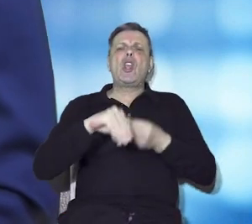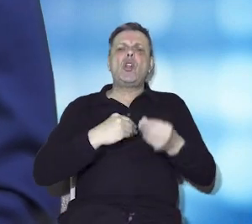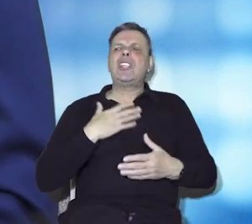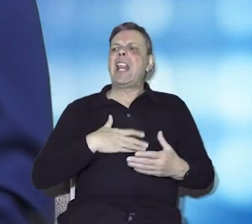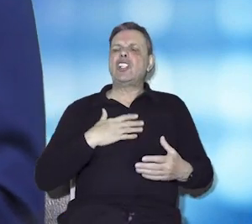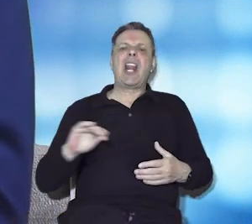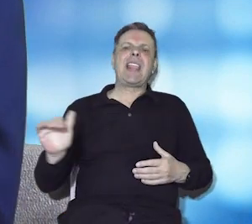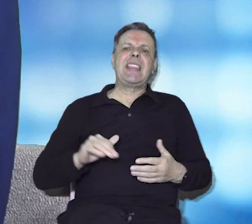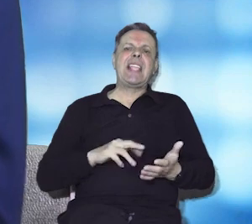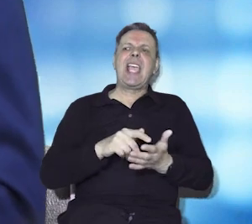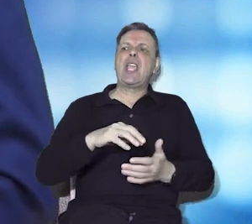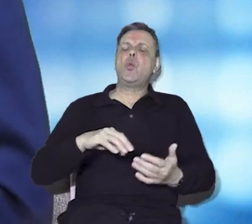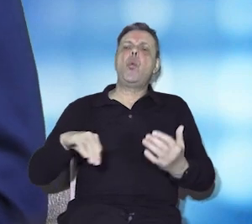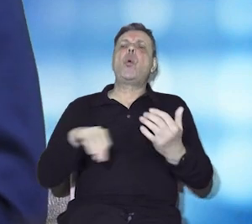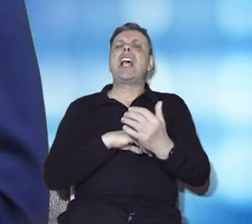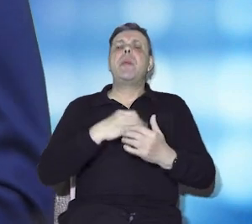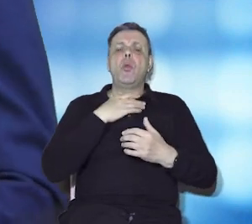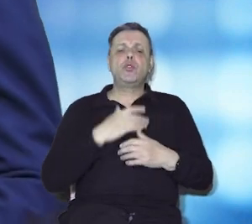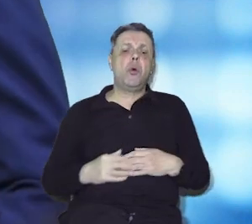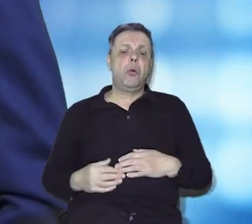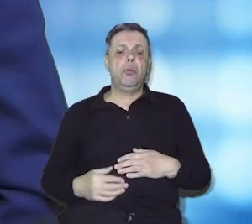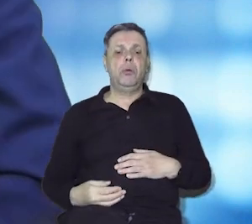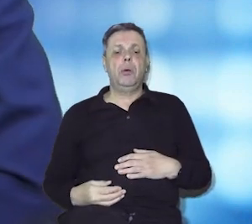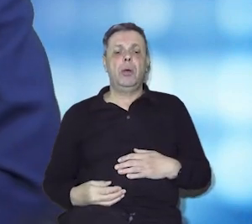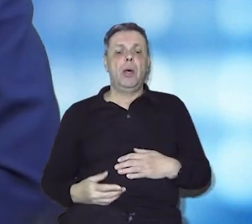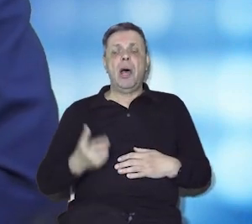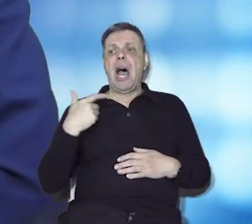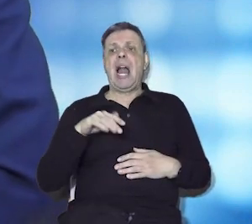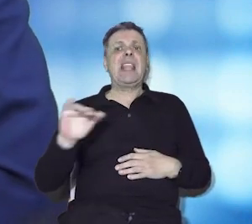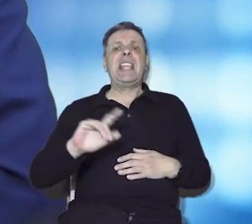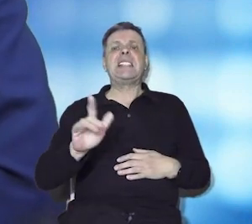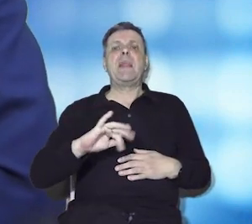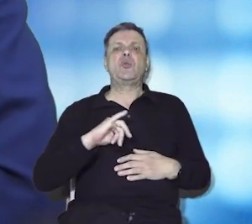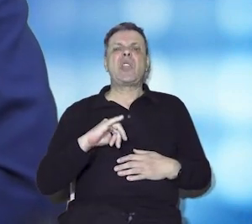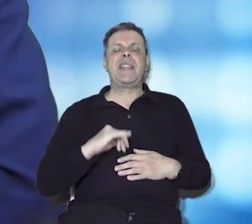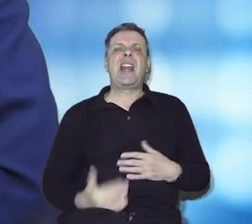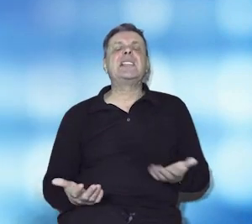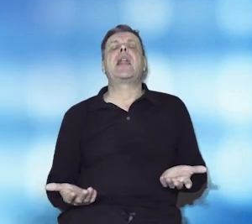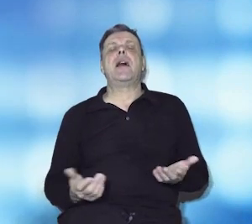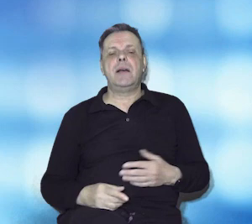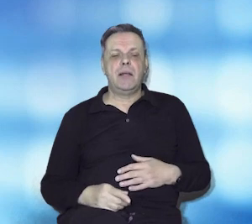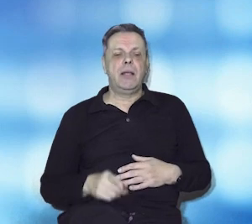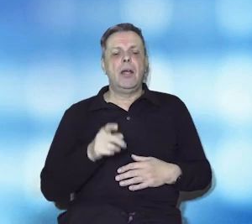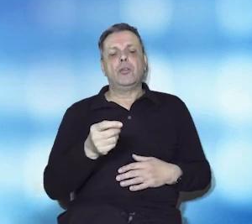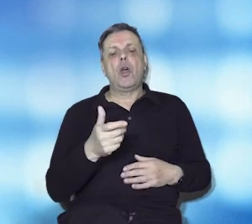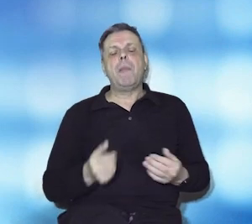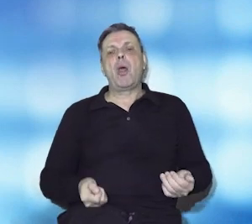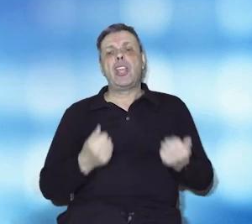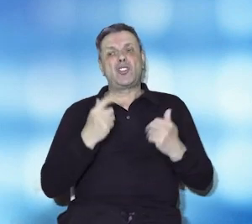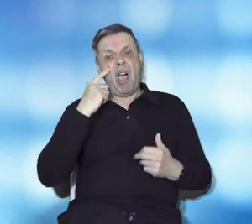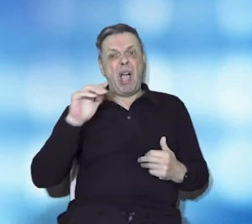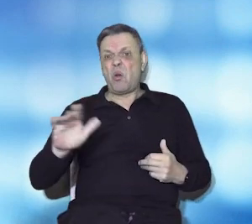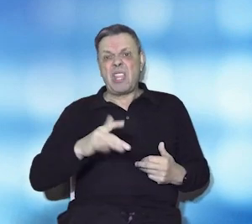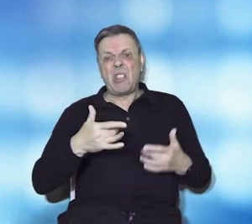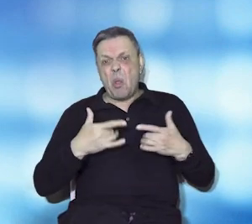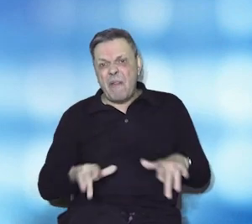da im djeca idu u glazbenu školu, a djeca baš nisu nešto zainteresirana. A to je malo teško ako dijete to baš ne ili